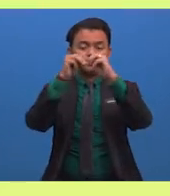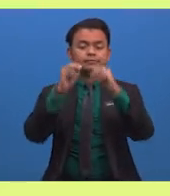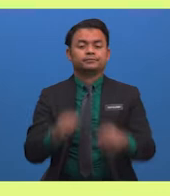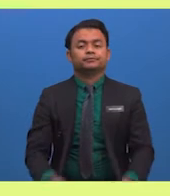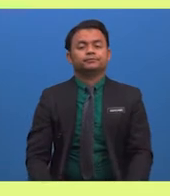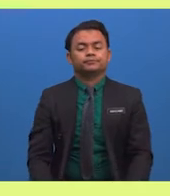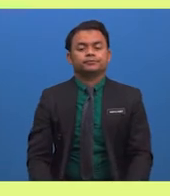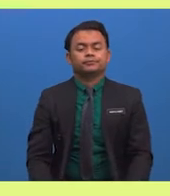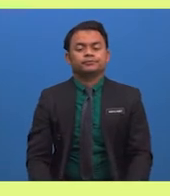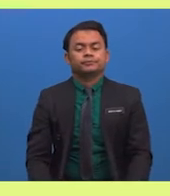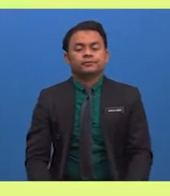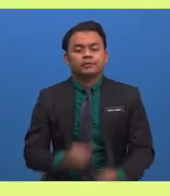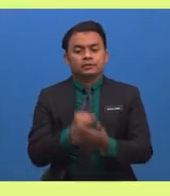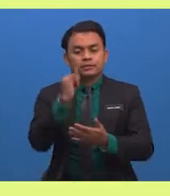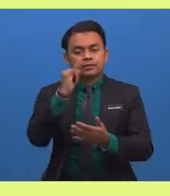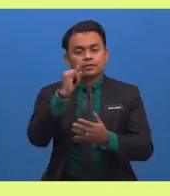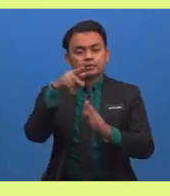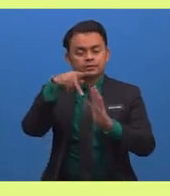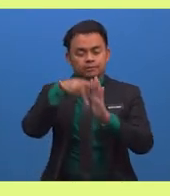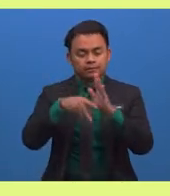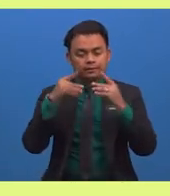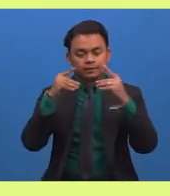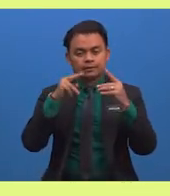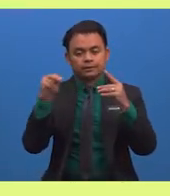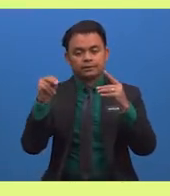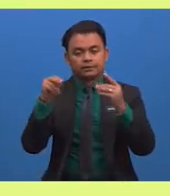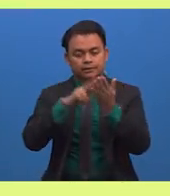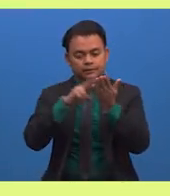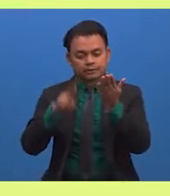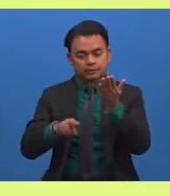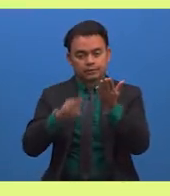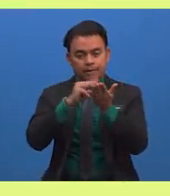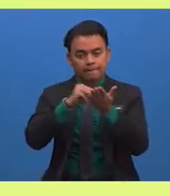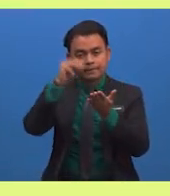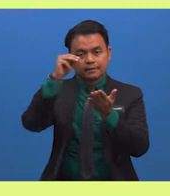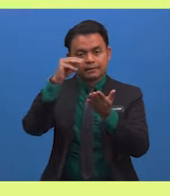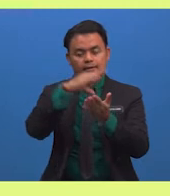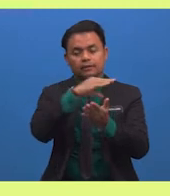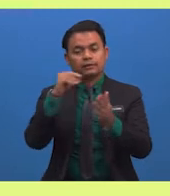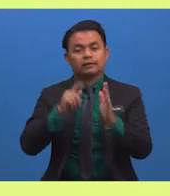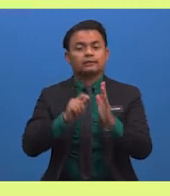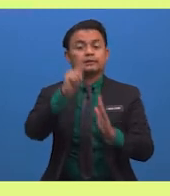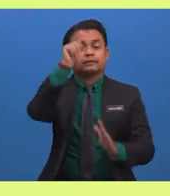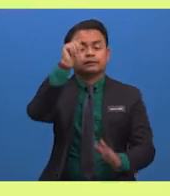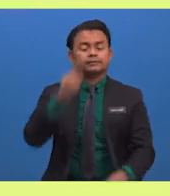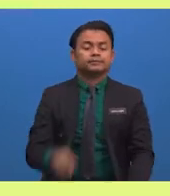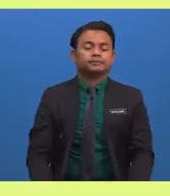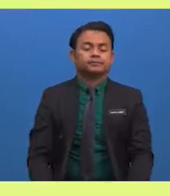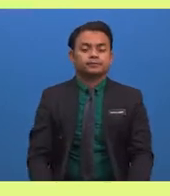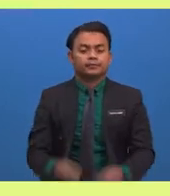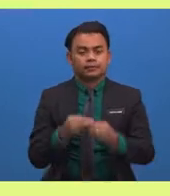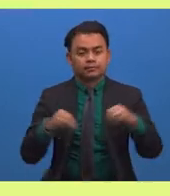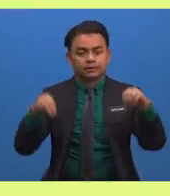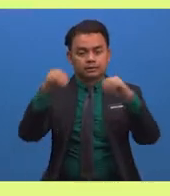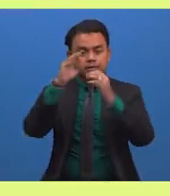merupakan institusi pendidikan peringkat rendah, menengah dan tinggi. Masjid merupakan sekolah utama